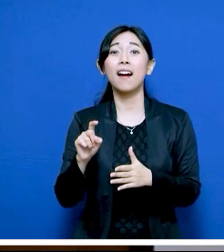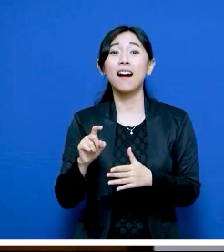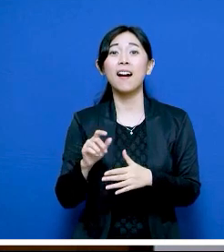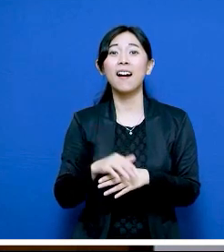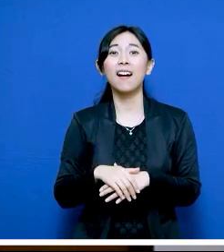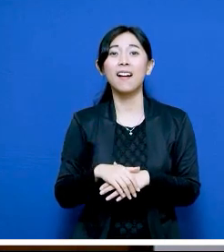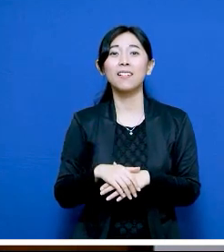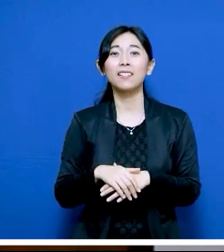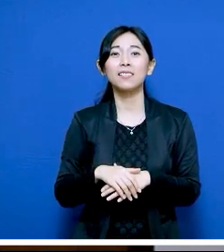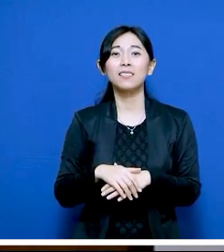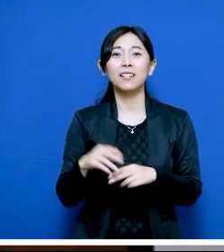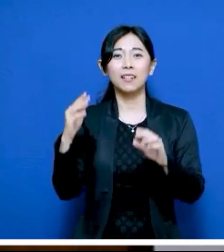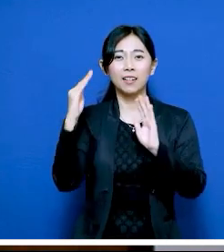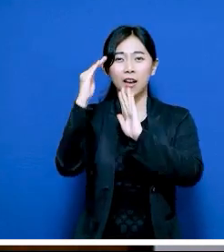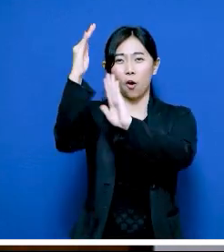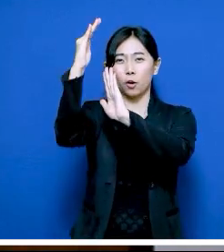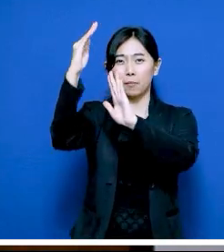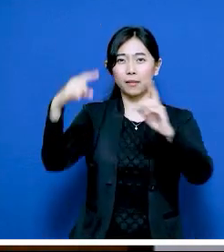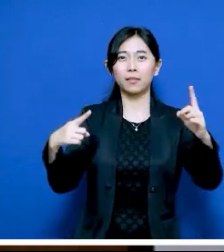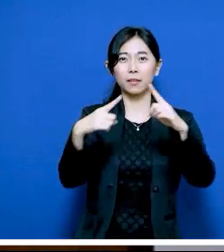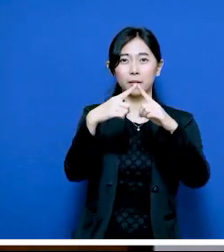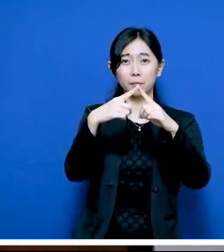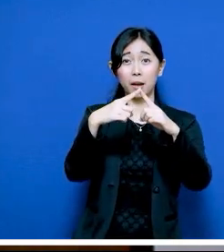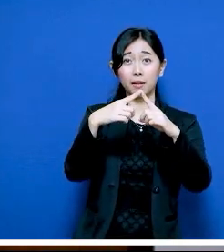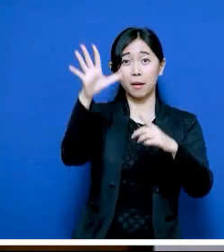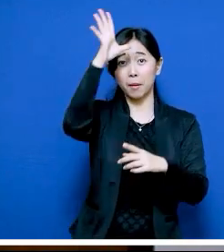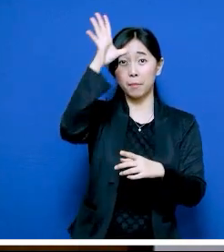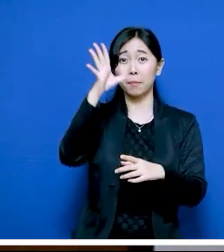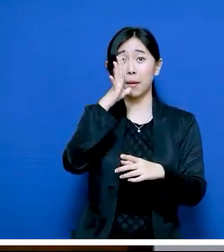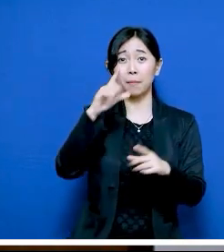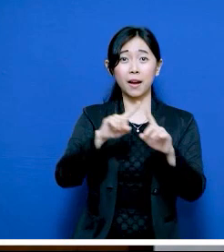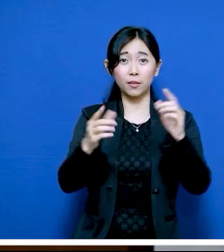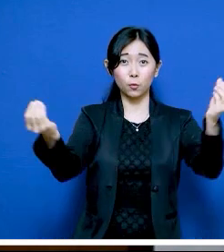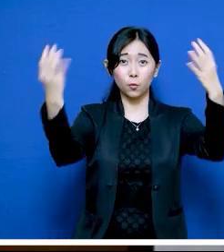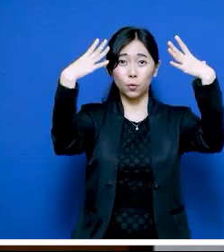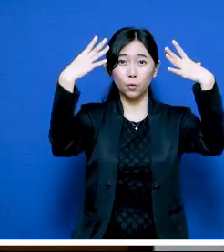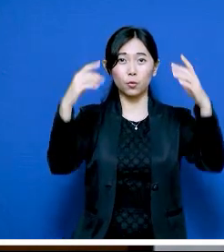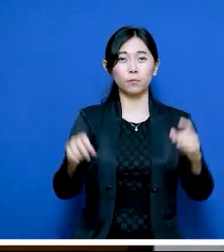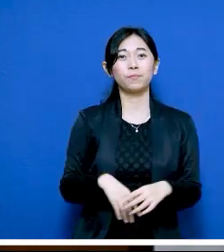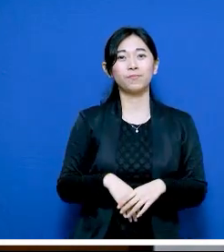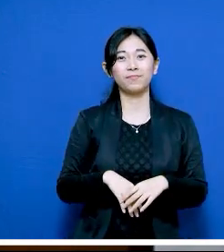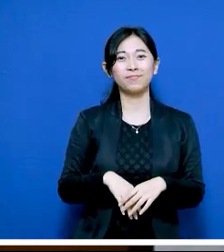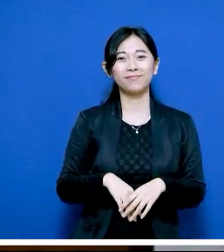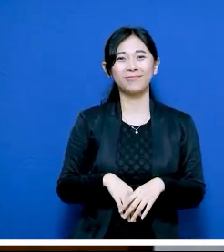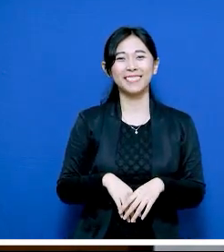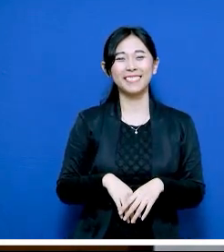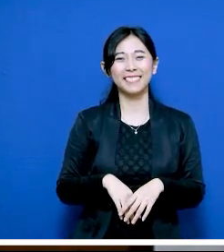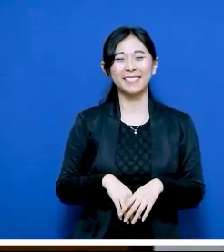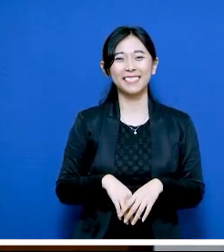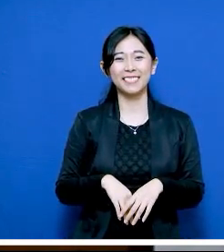Dalam rasa hormat kepada guru atau orang tuanya mungkin. Tapi setidaknya untuk apa yang dia